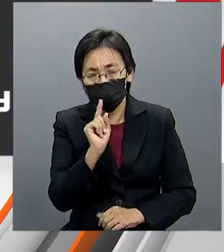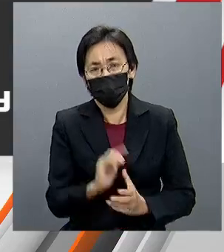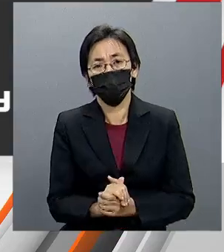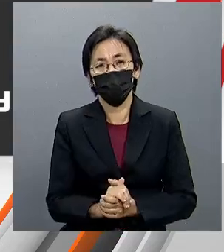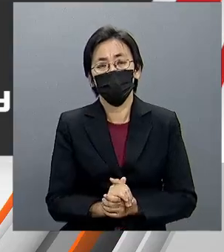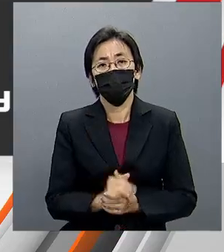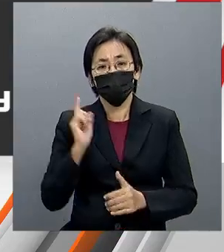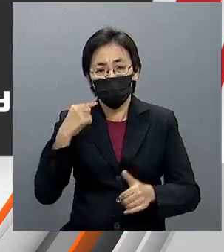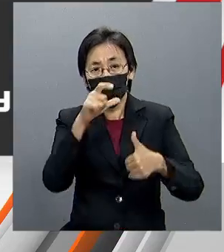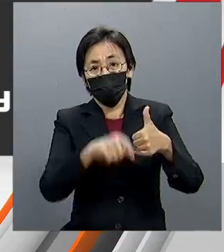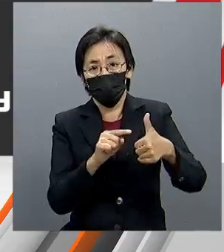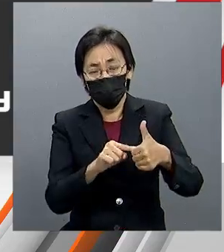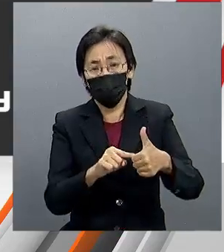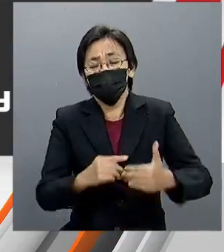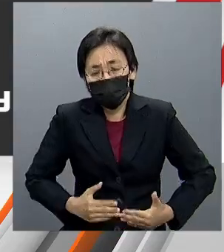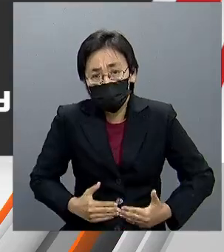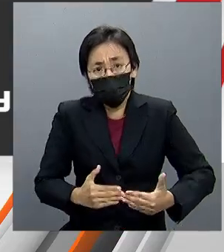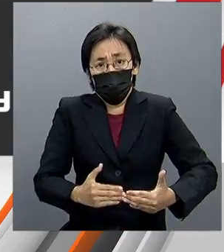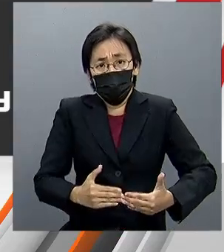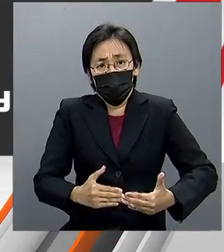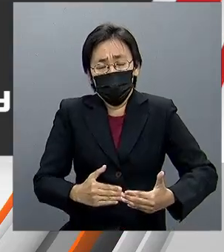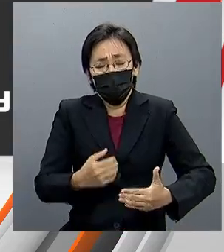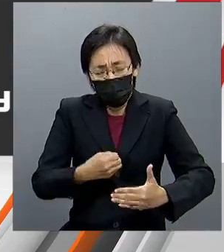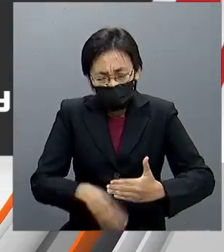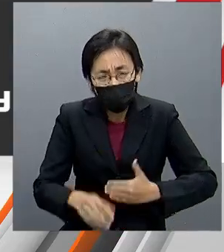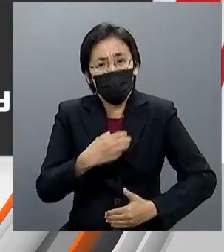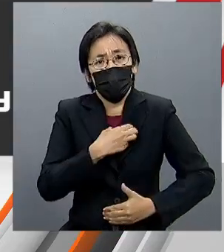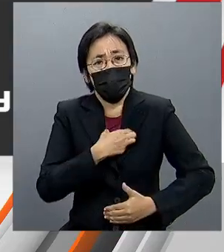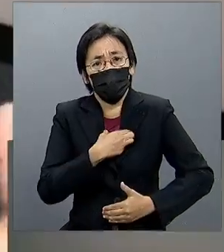ำแล้วเราเป็นใครที่จะเข้าไปตัดสินใจแทนเขา